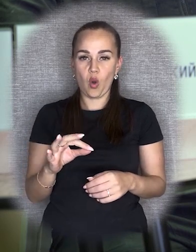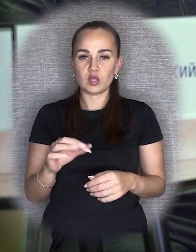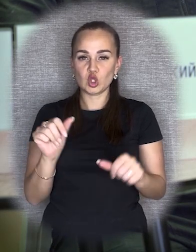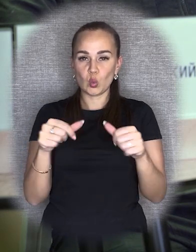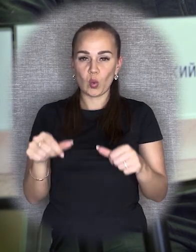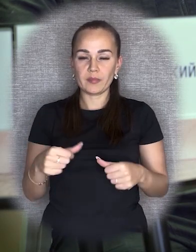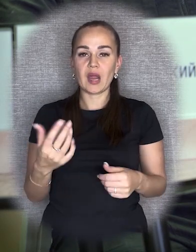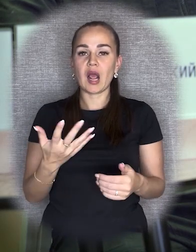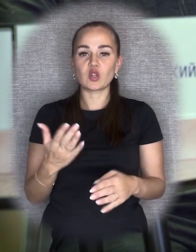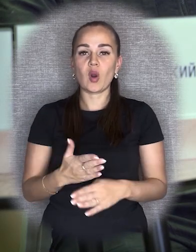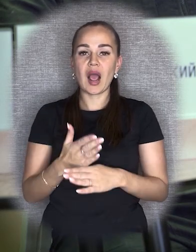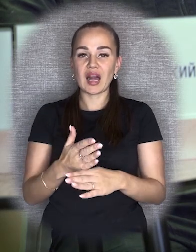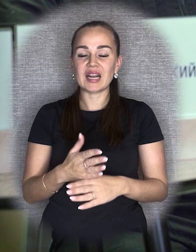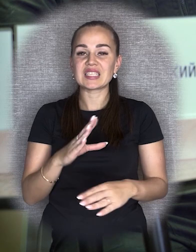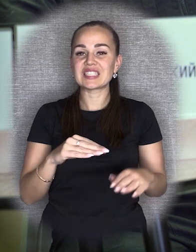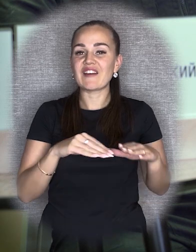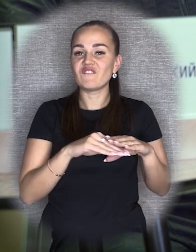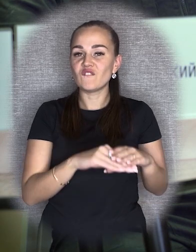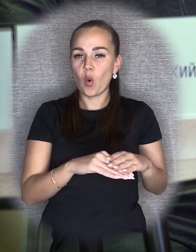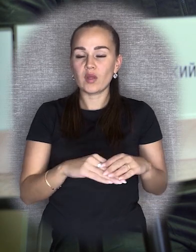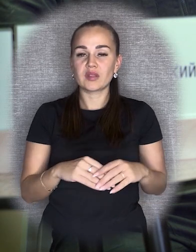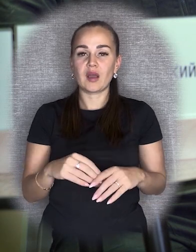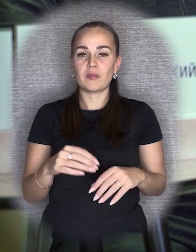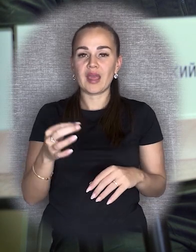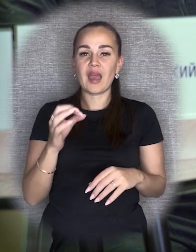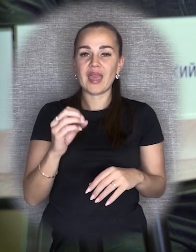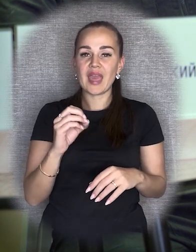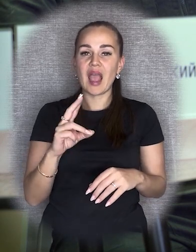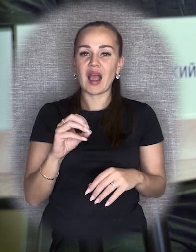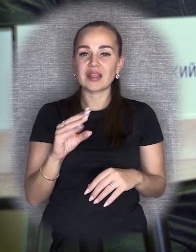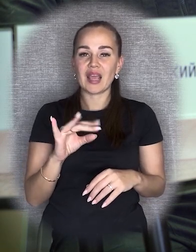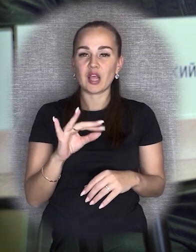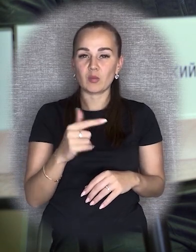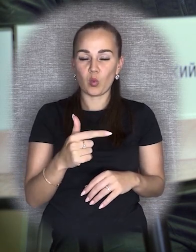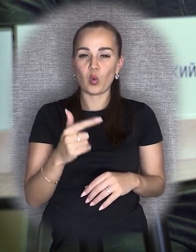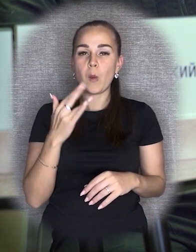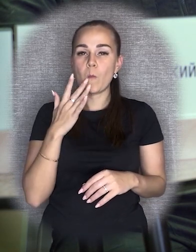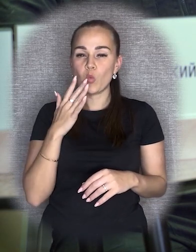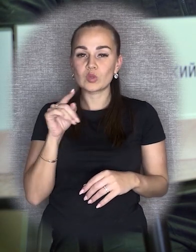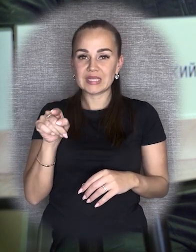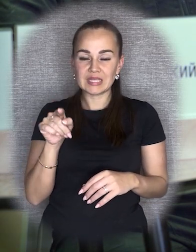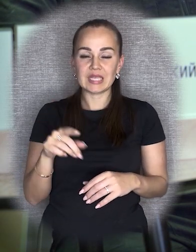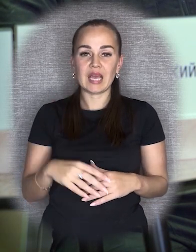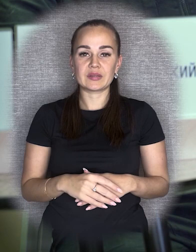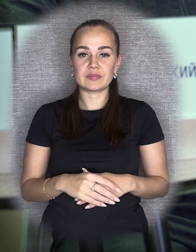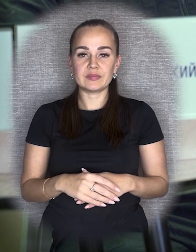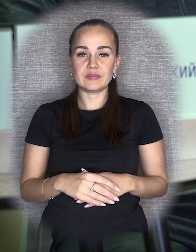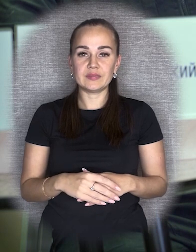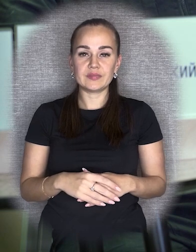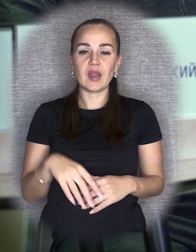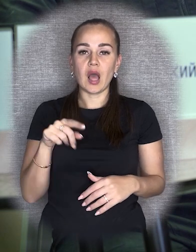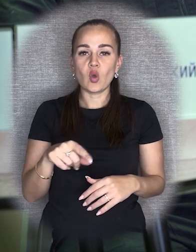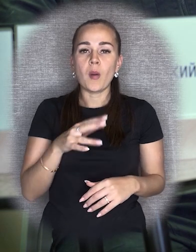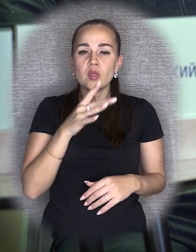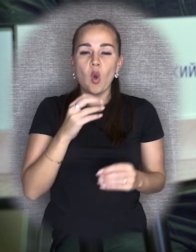которое хранится в фондах Екатеринбургского музея. И оно много